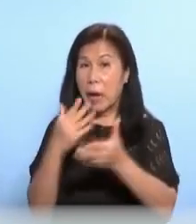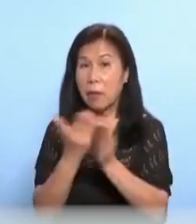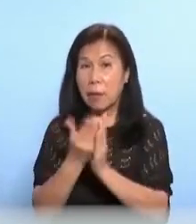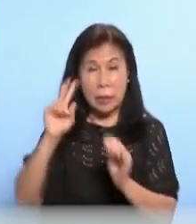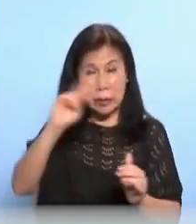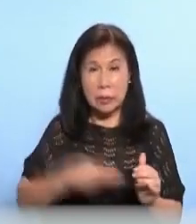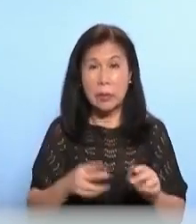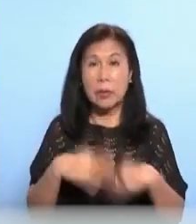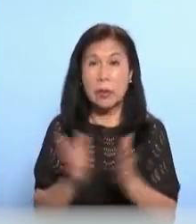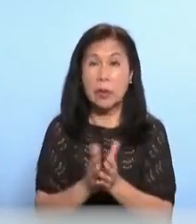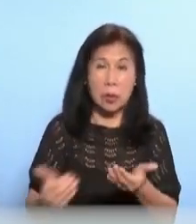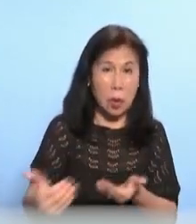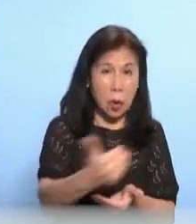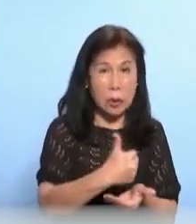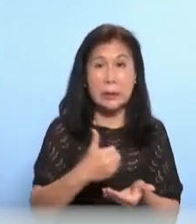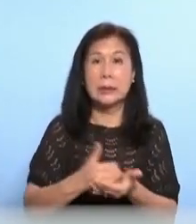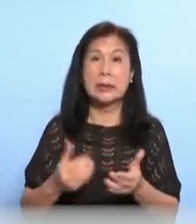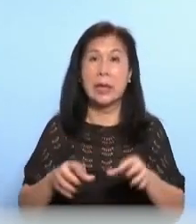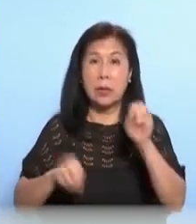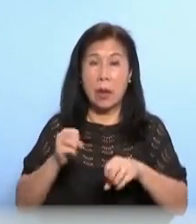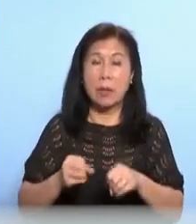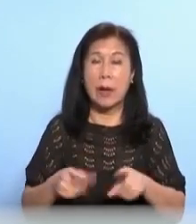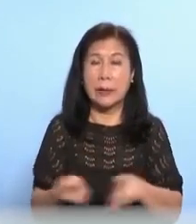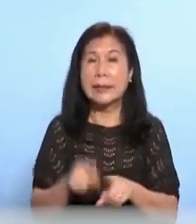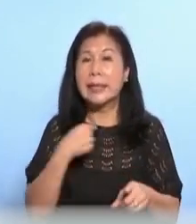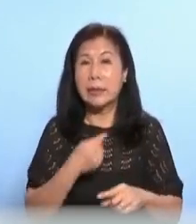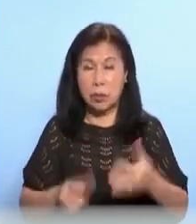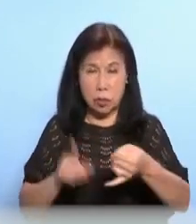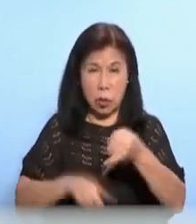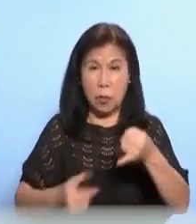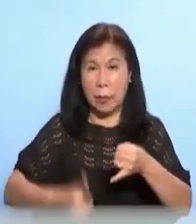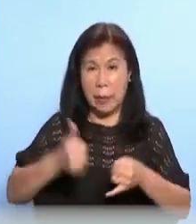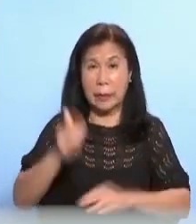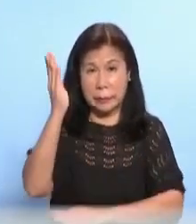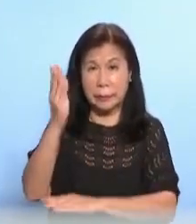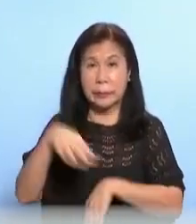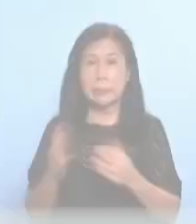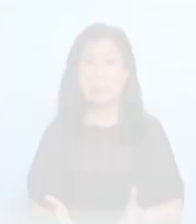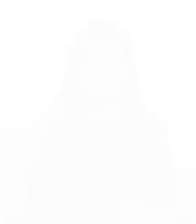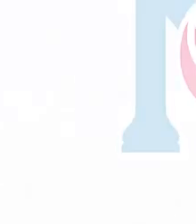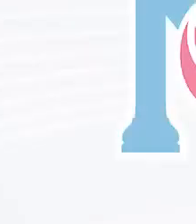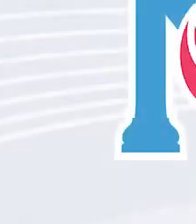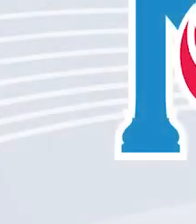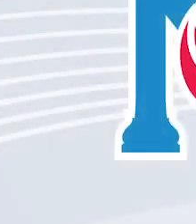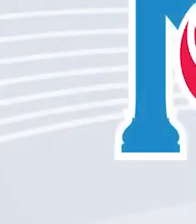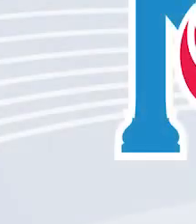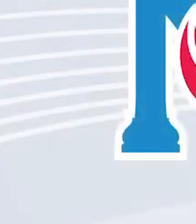化改善回收的配套，我相信一定會有可觀的成效。本人謹此陳辭，感謝主席。